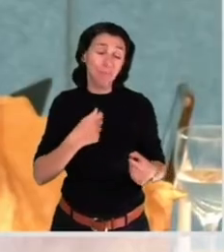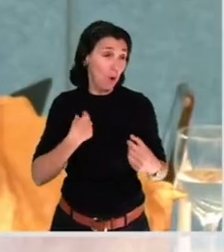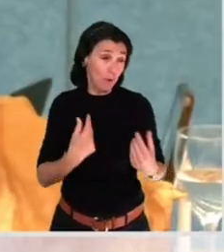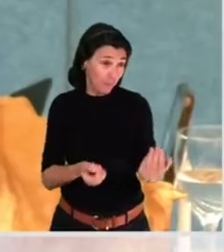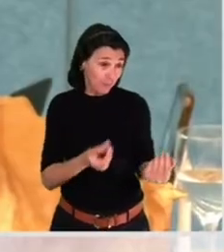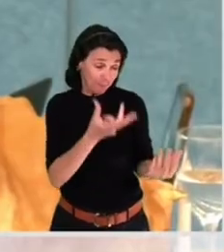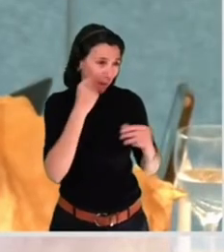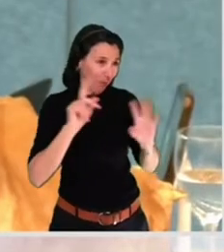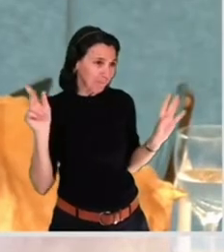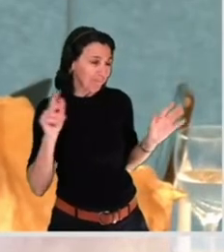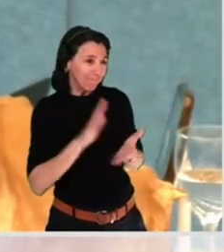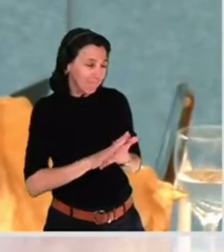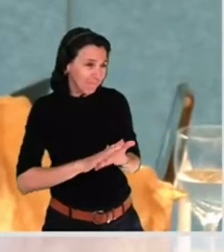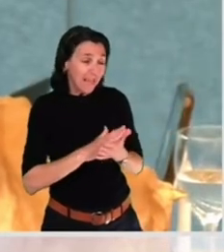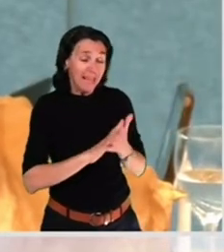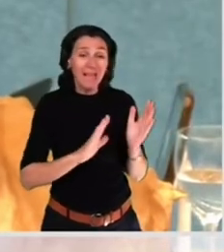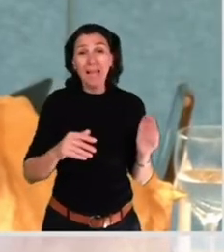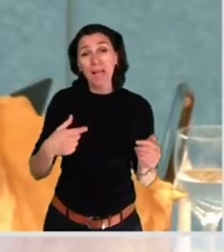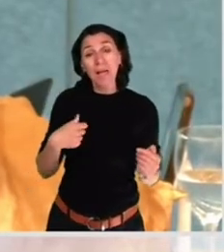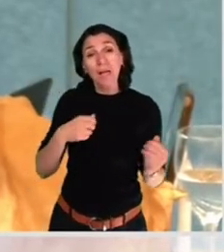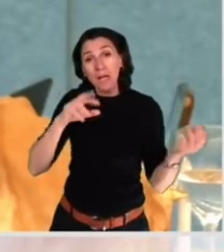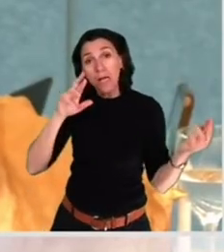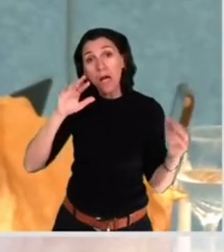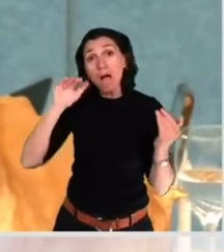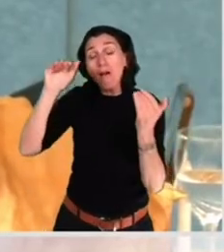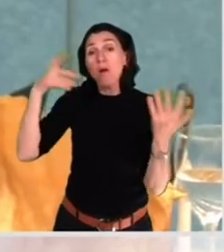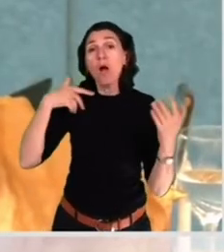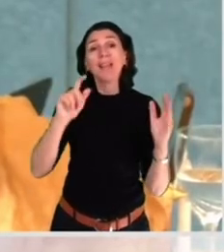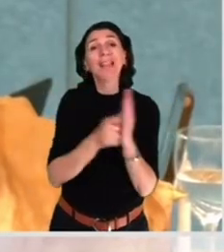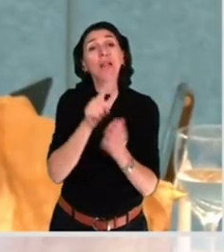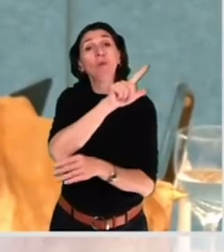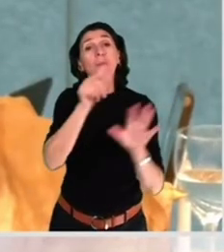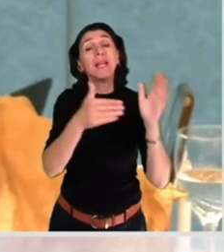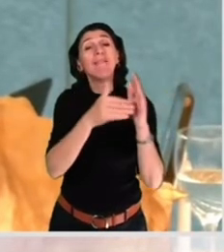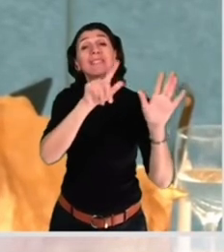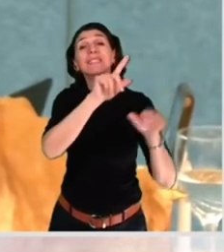espérons qu'en 2026, le cauchemar se terminera. Je vous remercie.